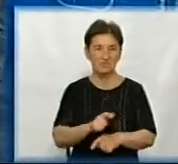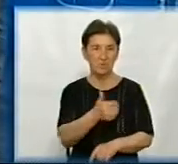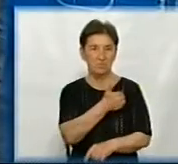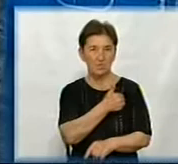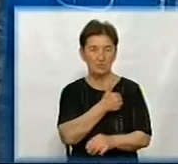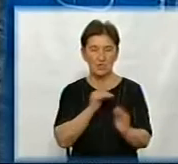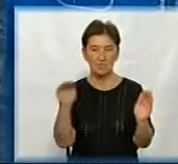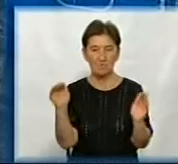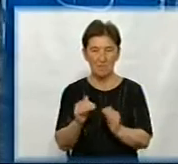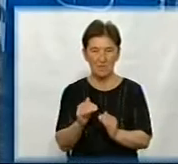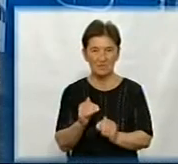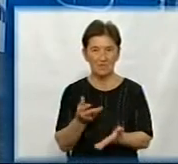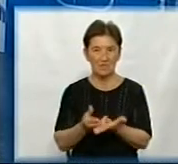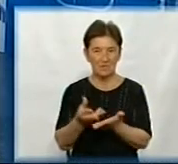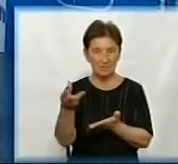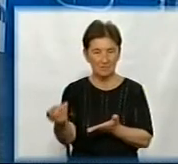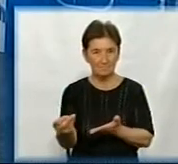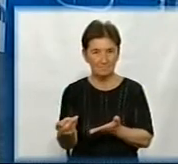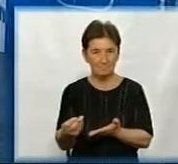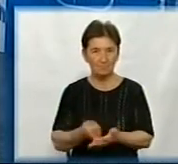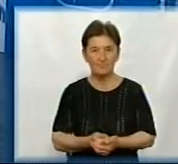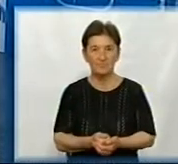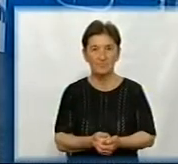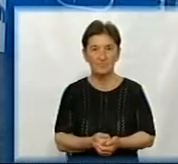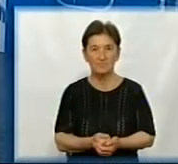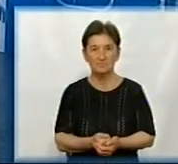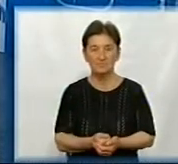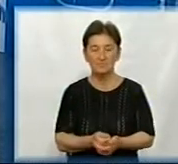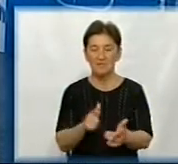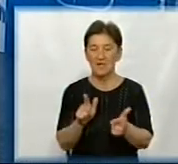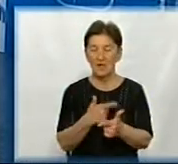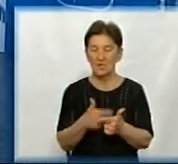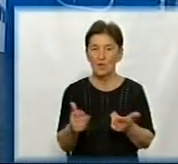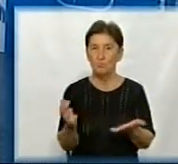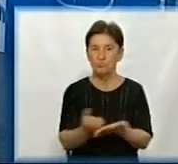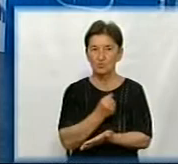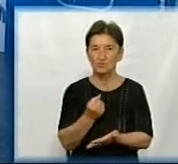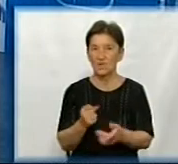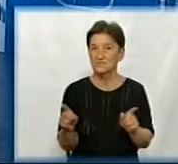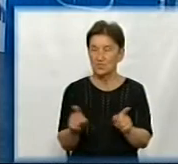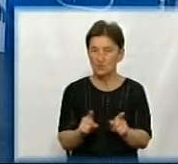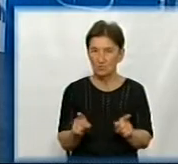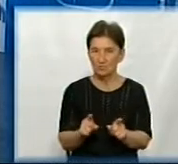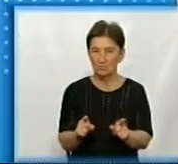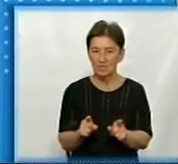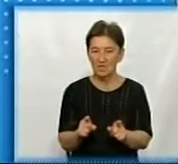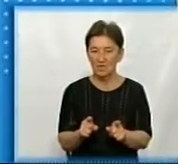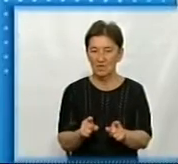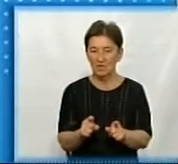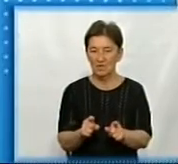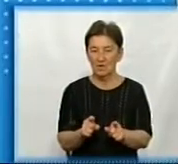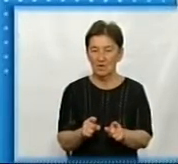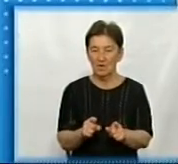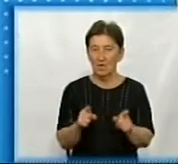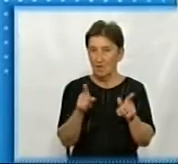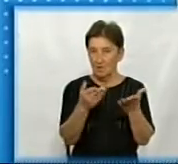але за рахунок кількості таких бажаючих. Ось звідки ці гроші, так? Але ж виходить, що це аукціон.